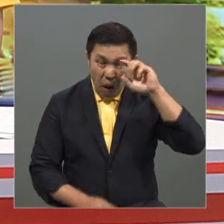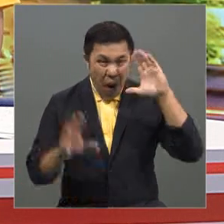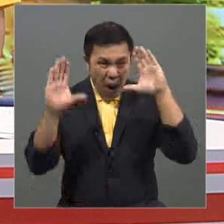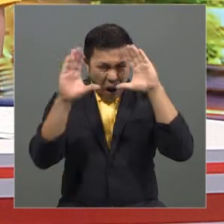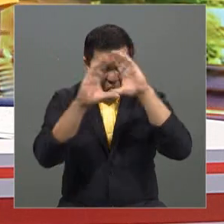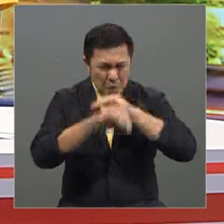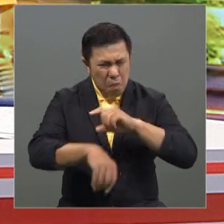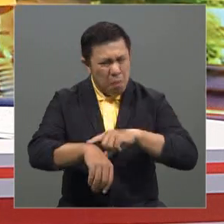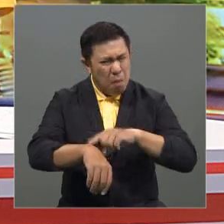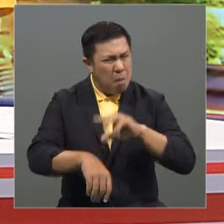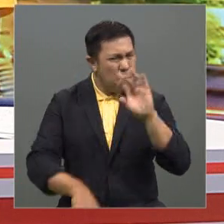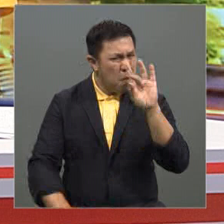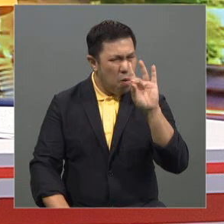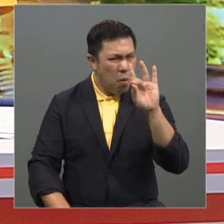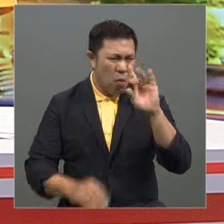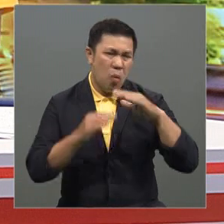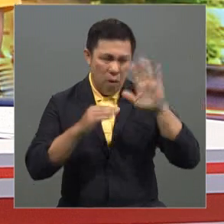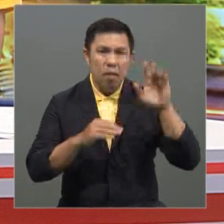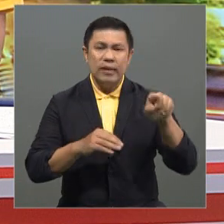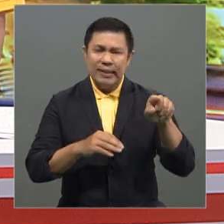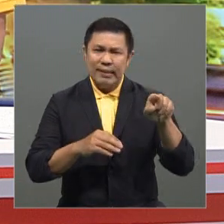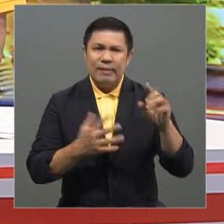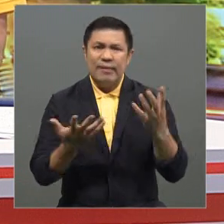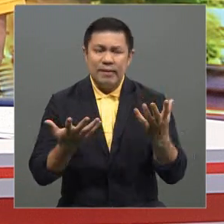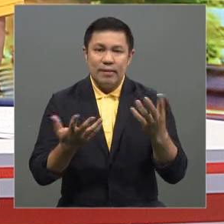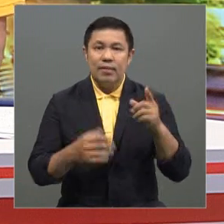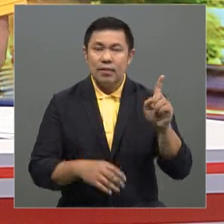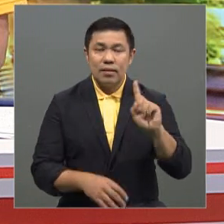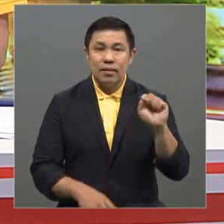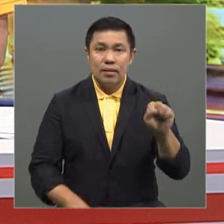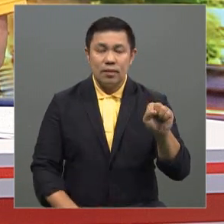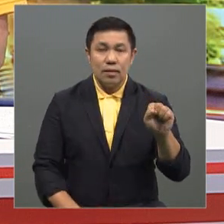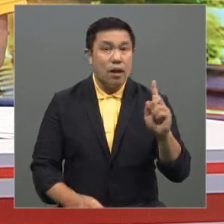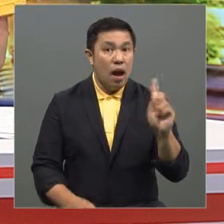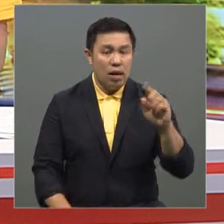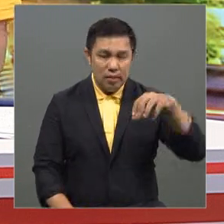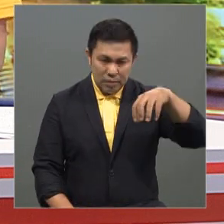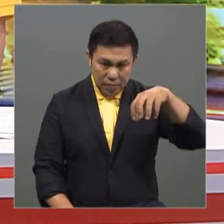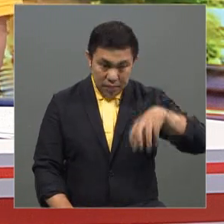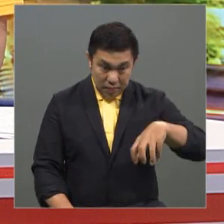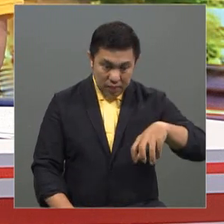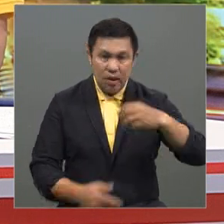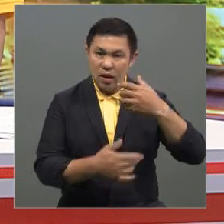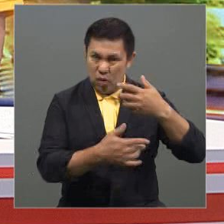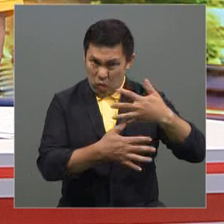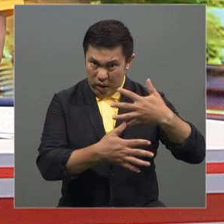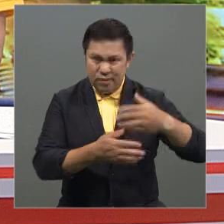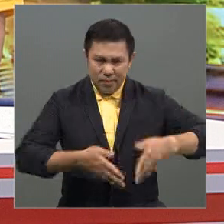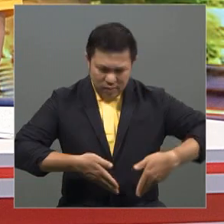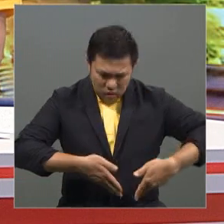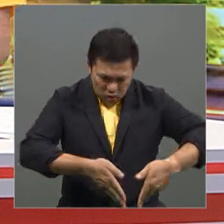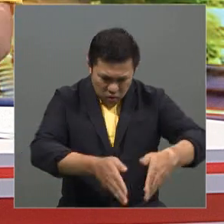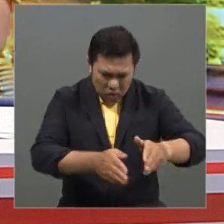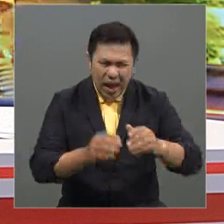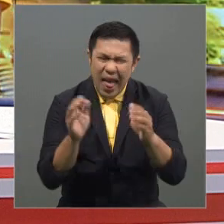ง2ทุ่มเศษๆนะครับเกิดเหตุเพลิงไหม้ที่ตรอกโพนะครับเยาวราชซอย7ที่เยาวราชอย่าง